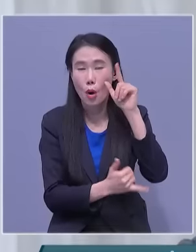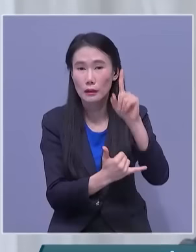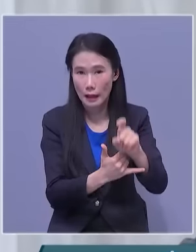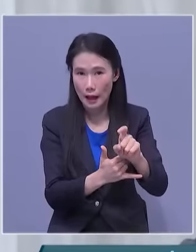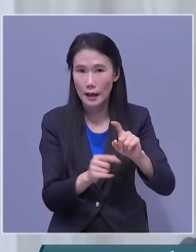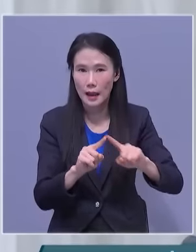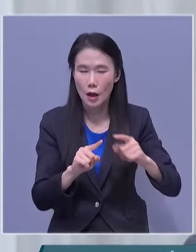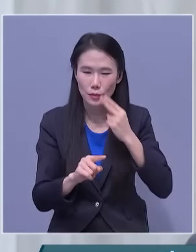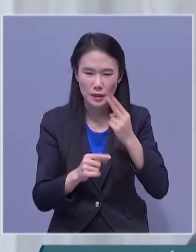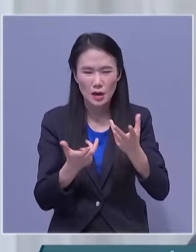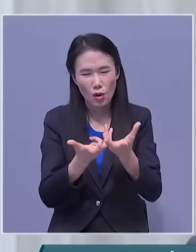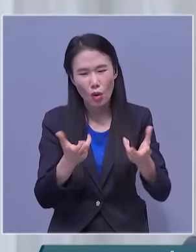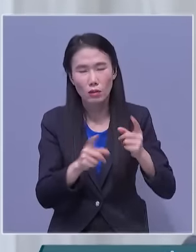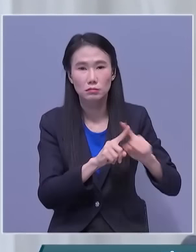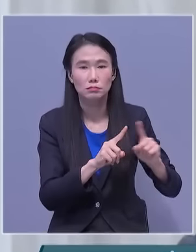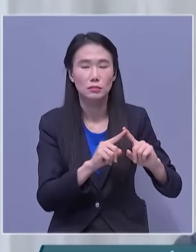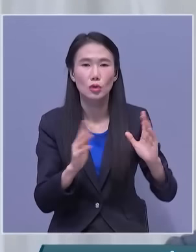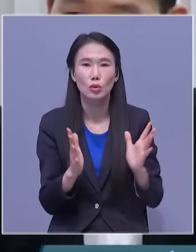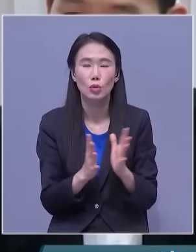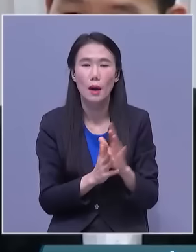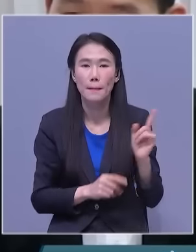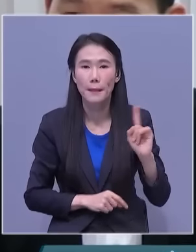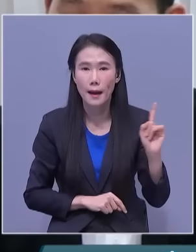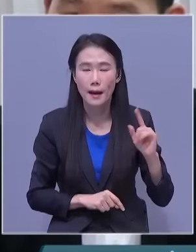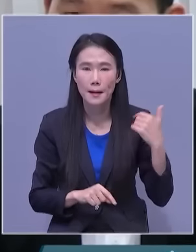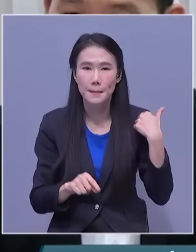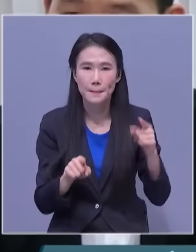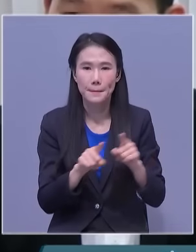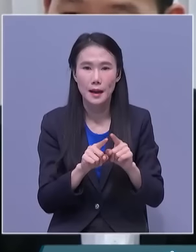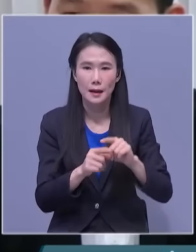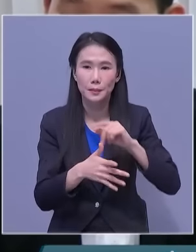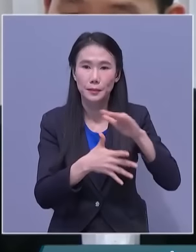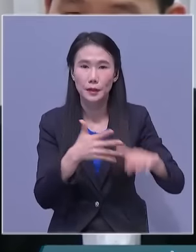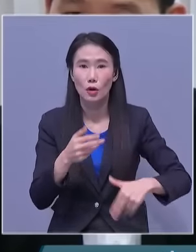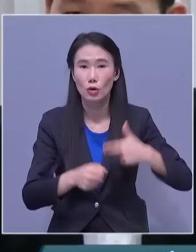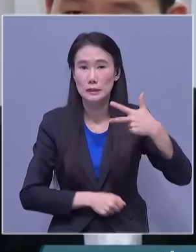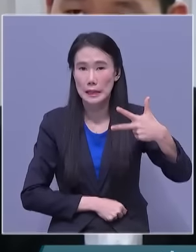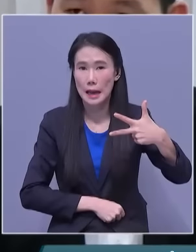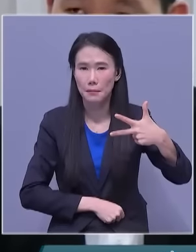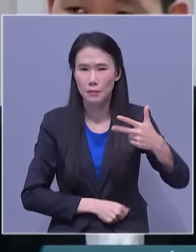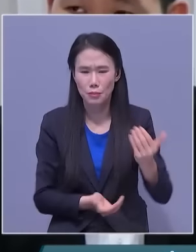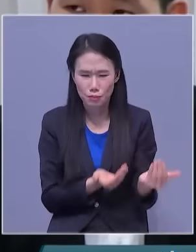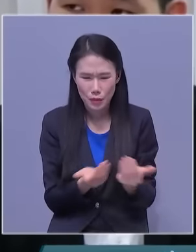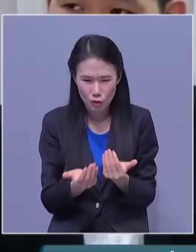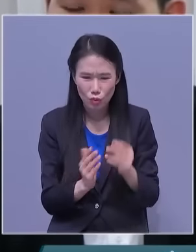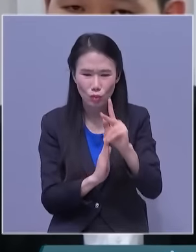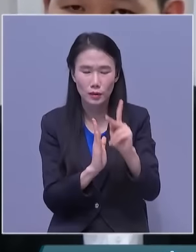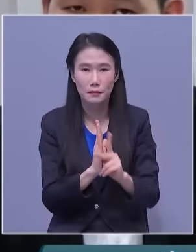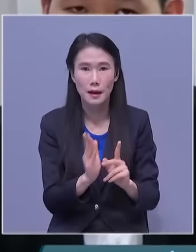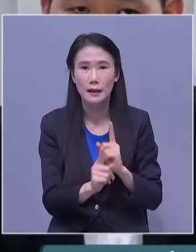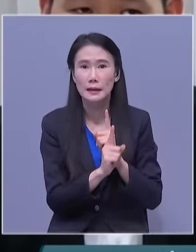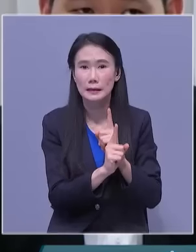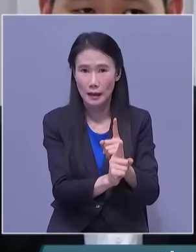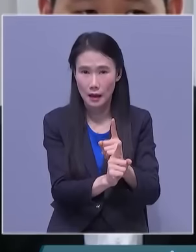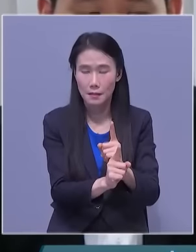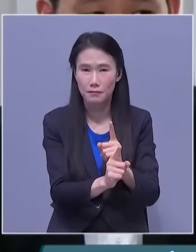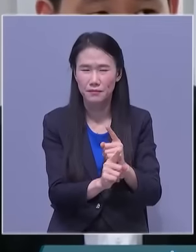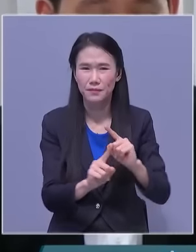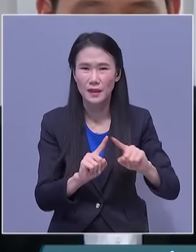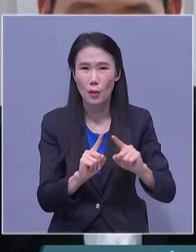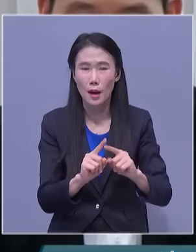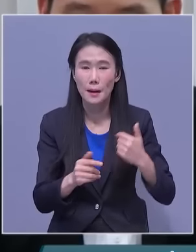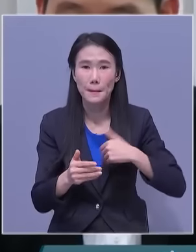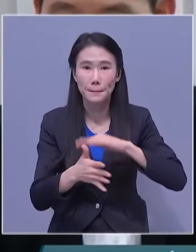สมบัติอีกหลายรายการรวมไปถึงการตัดทายาททั้ง 3คนซึ่งเป็นลูกที่ชอบด้วยกฎหมายออกจากกองมรดก